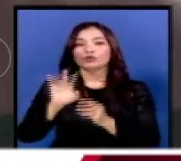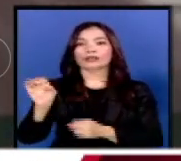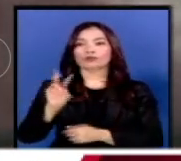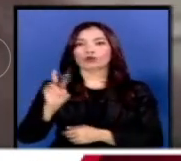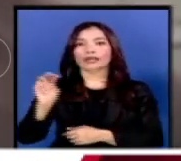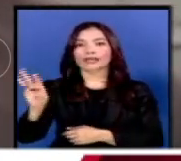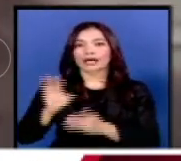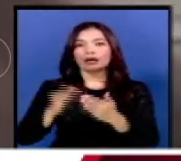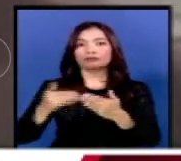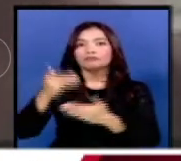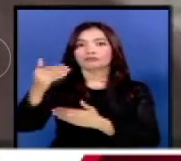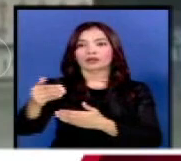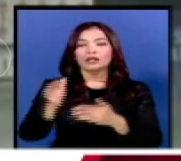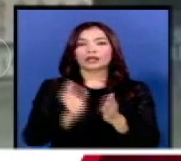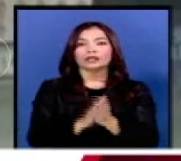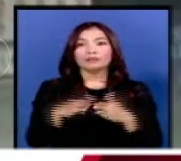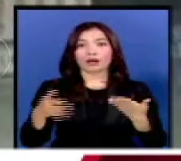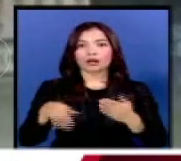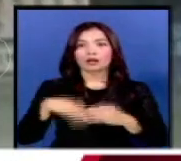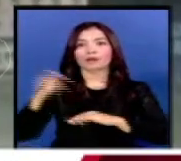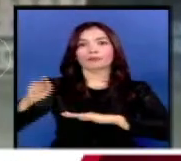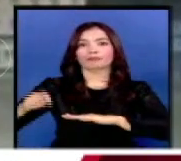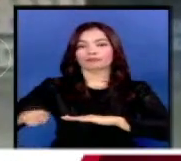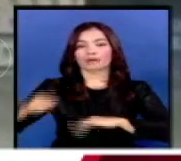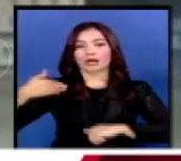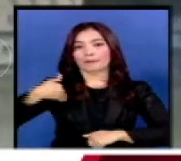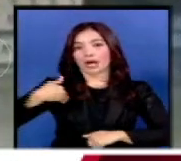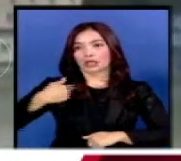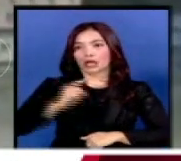ke Pengadilan Negeri Sidoarjo oleh pengacaranya.